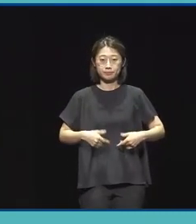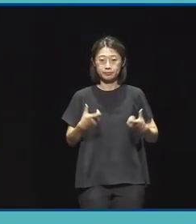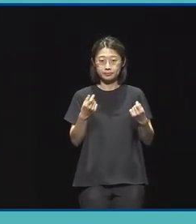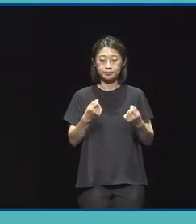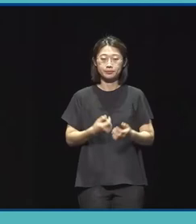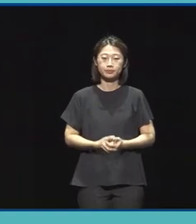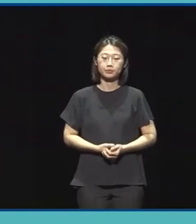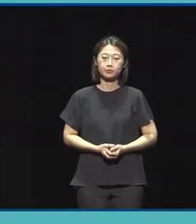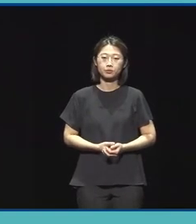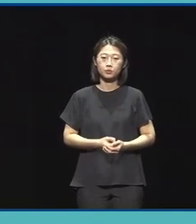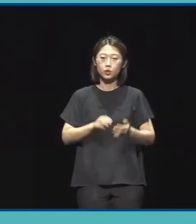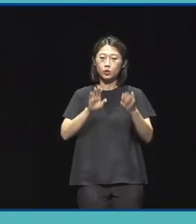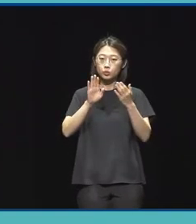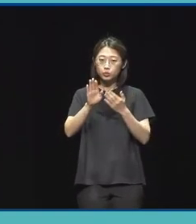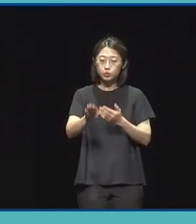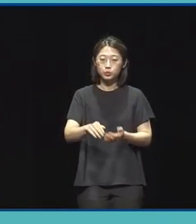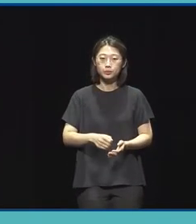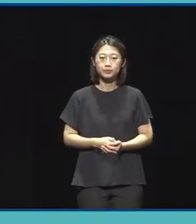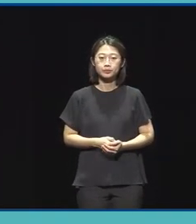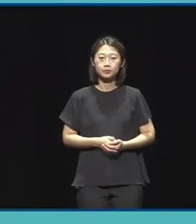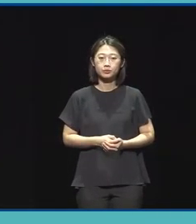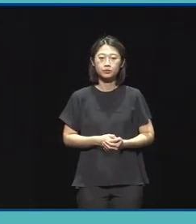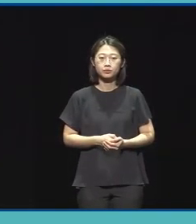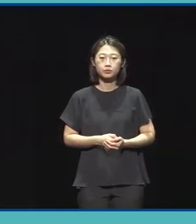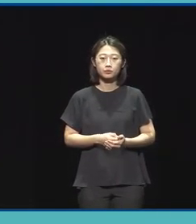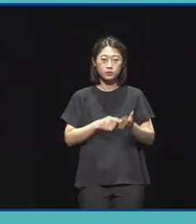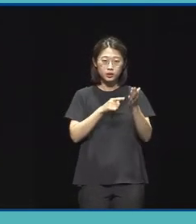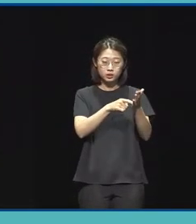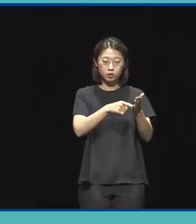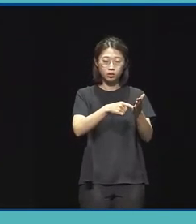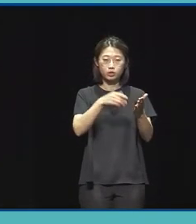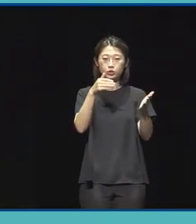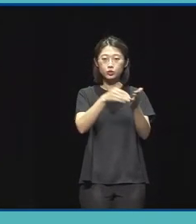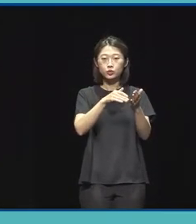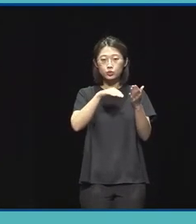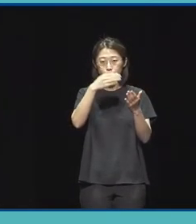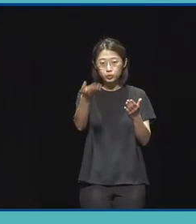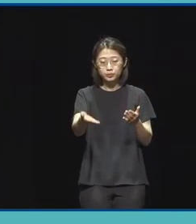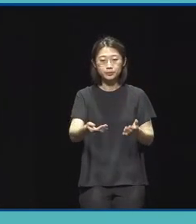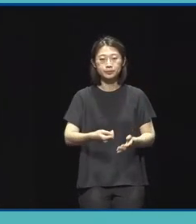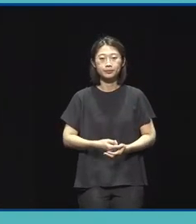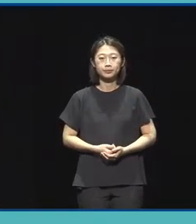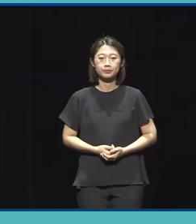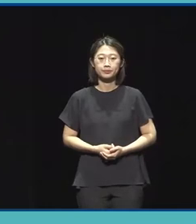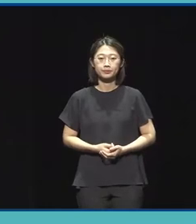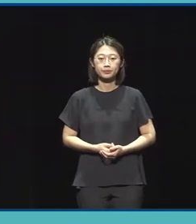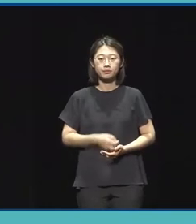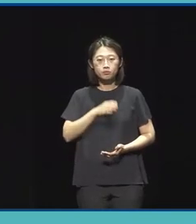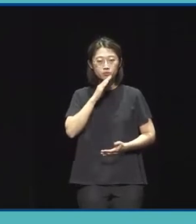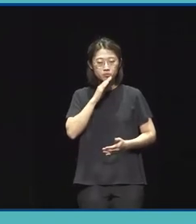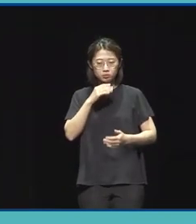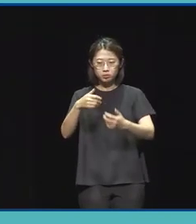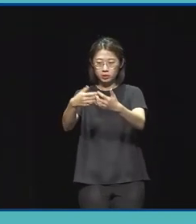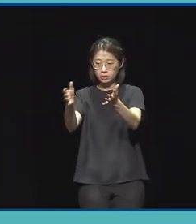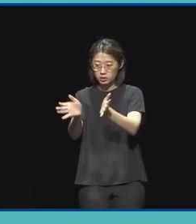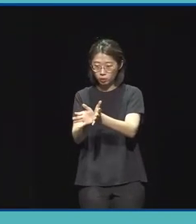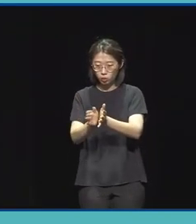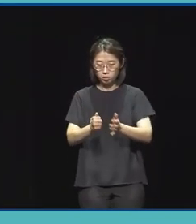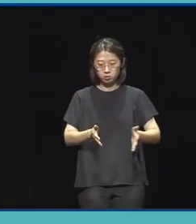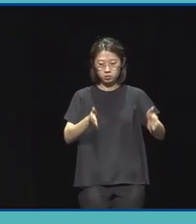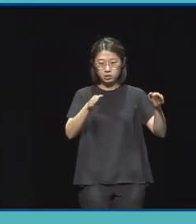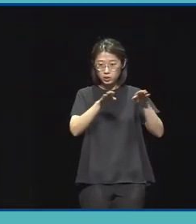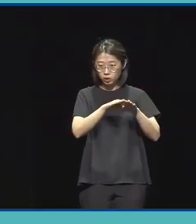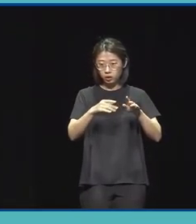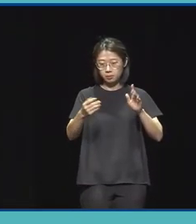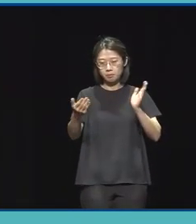그 이후에 이제 일단 신청 접수가 또 마감이 되면 이후로 후속적으로 실제로 방문 차가 매칭하는